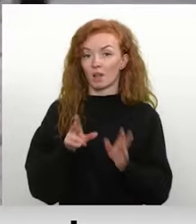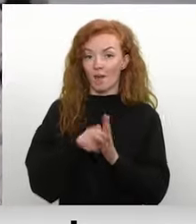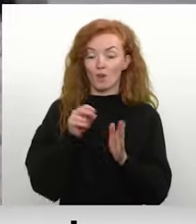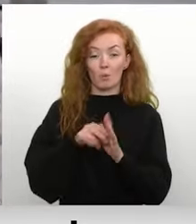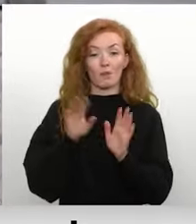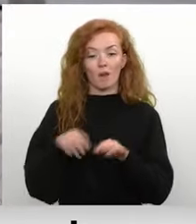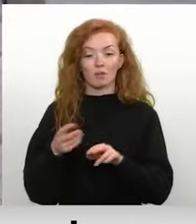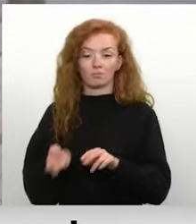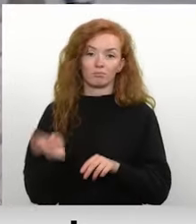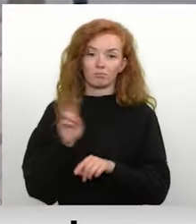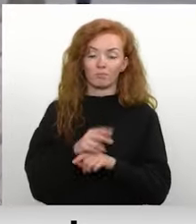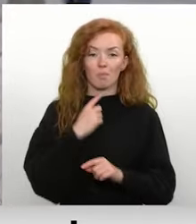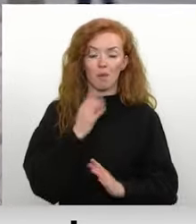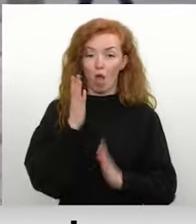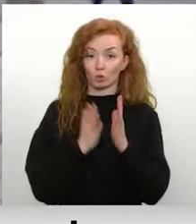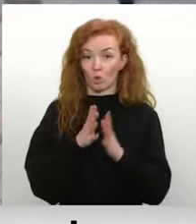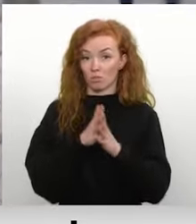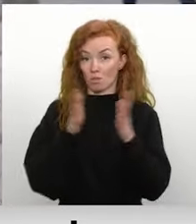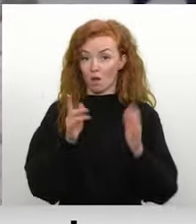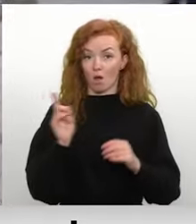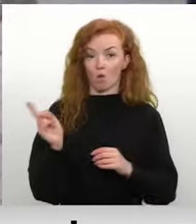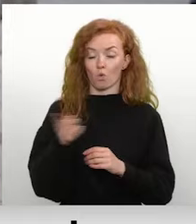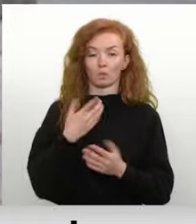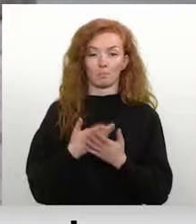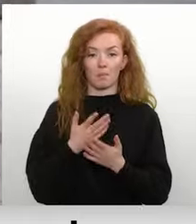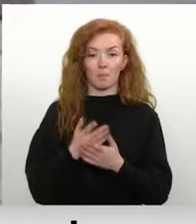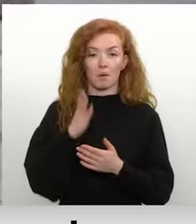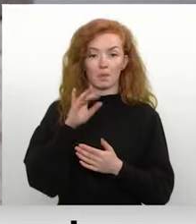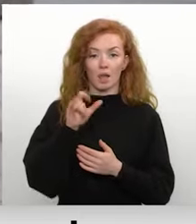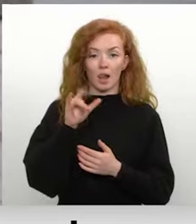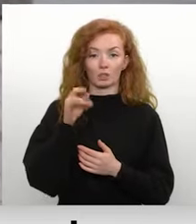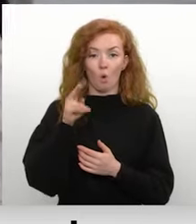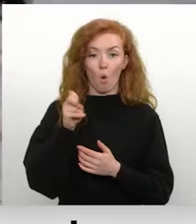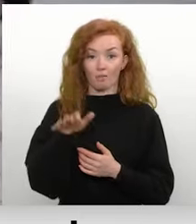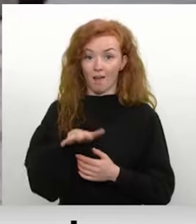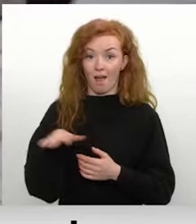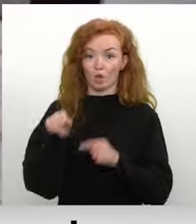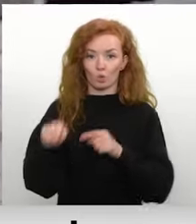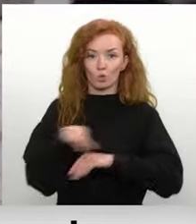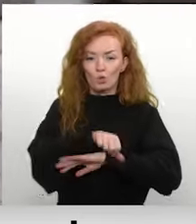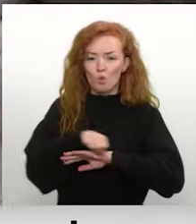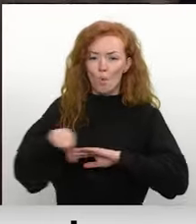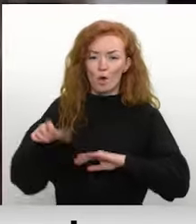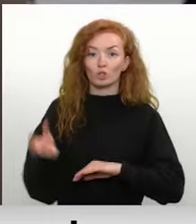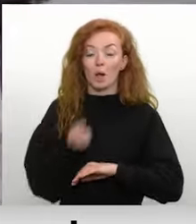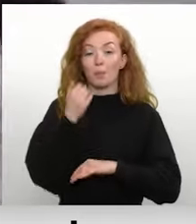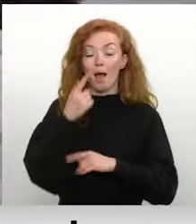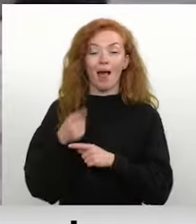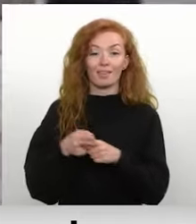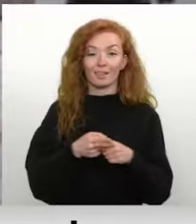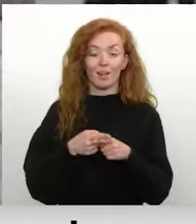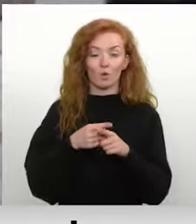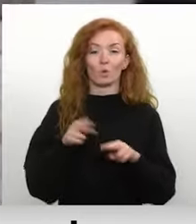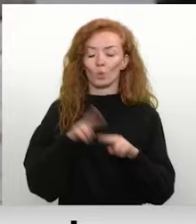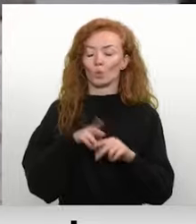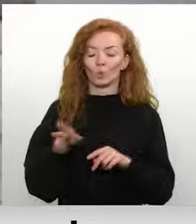atnākt nobalsot daudz, un piemēram Bialistokā, kur tieši ir tas reģions, kur robežojas ar Baltkrieviju un kur